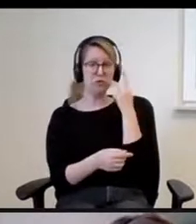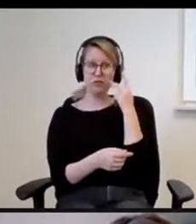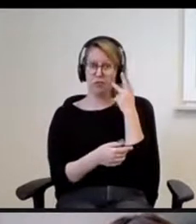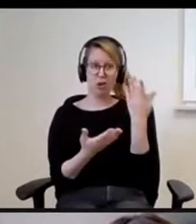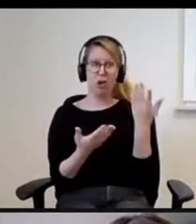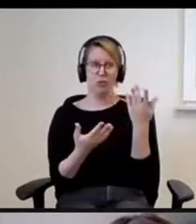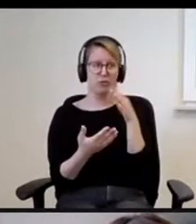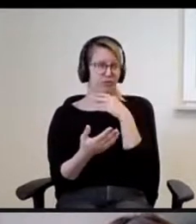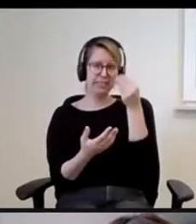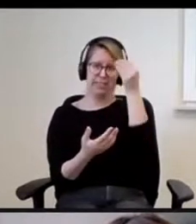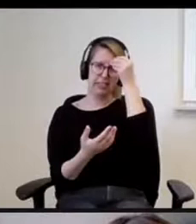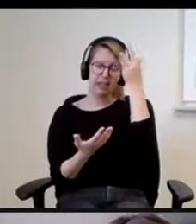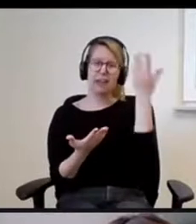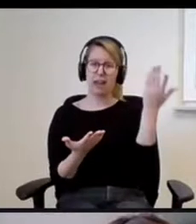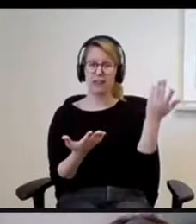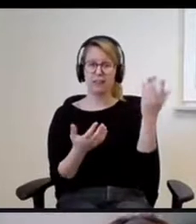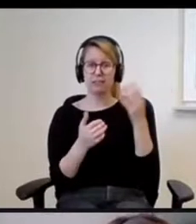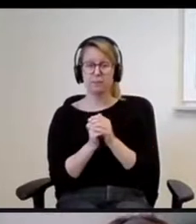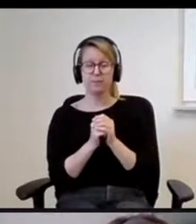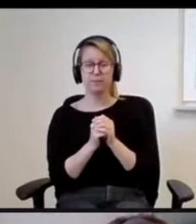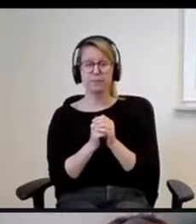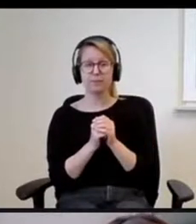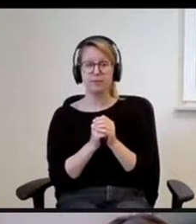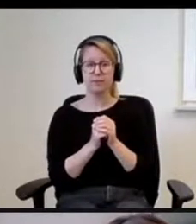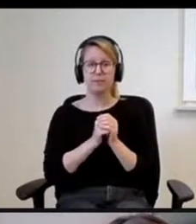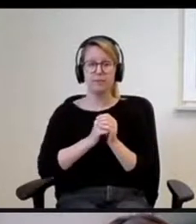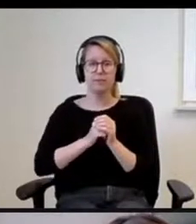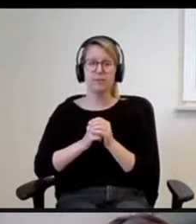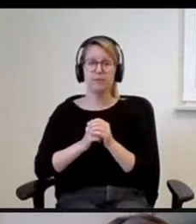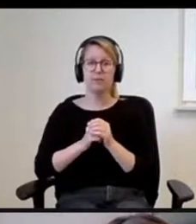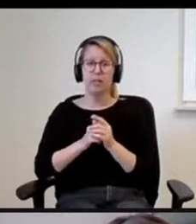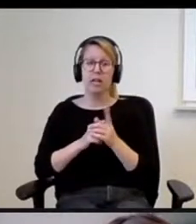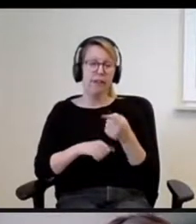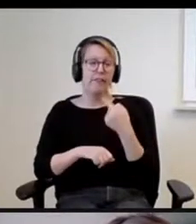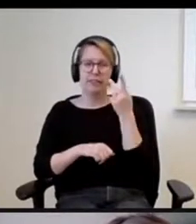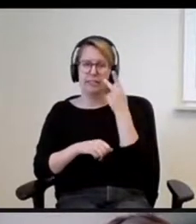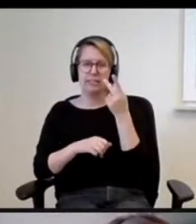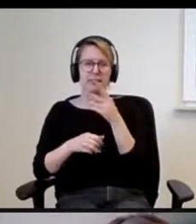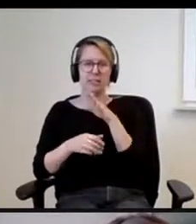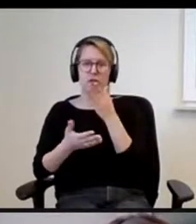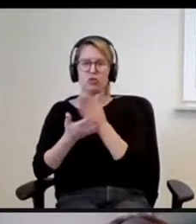local. On voit que beaucoup est fait et qu'on fait des progrès, mais